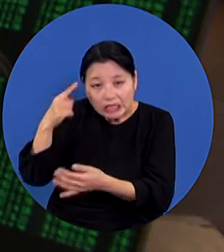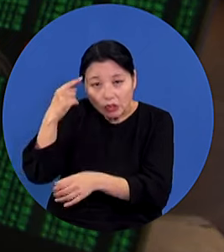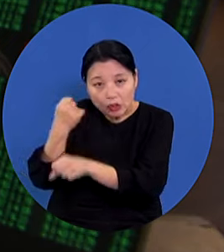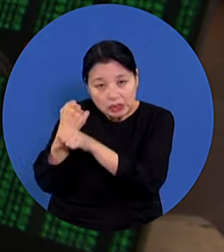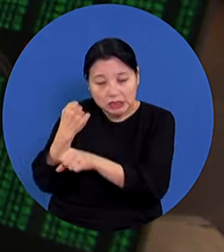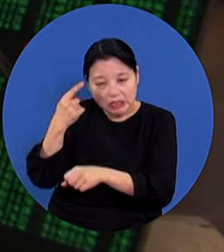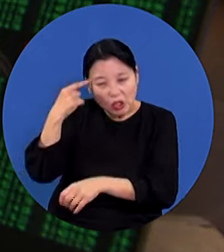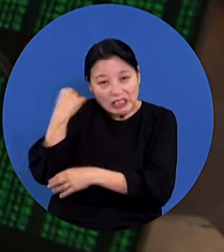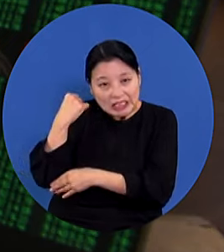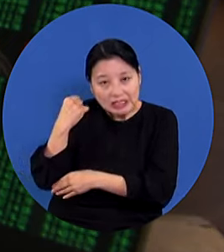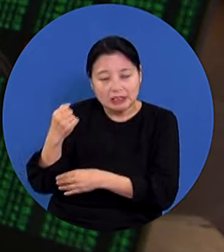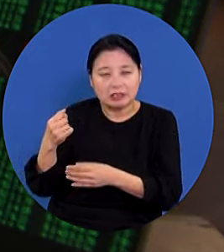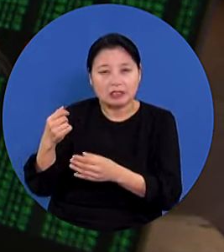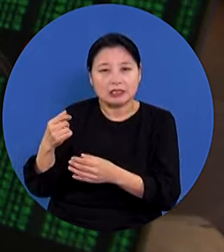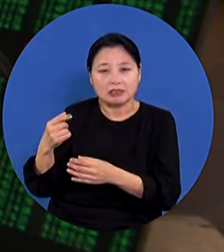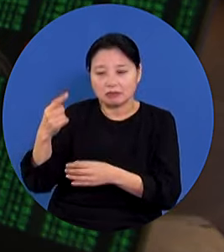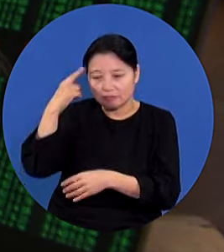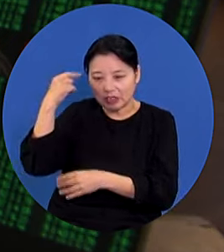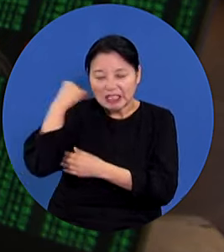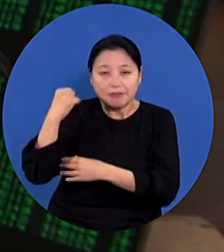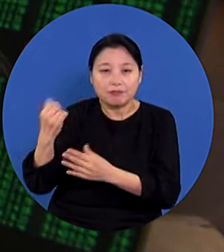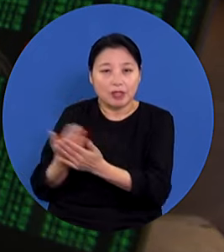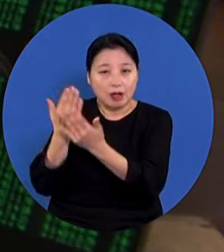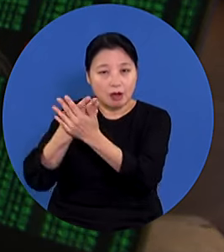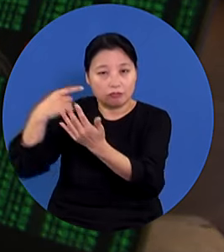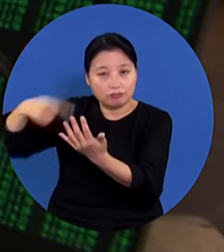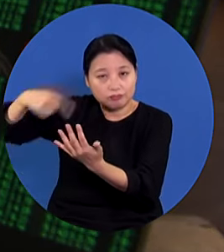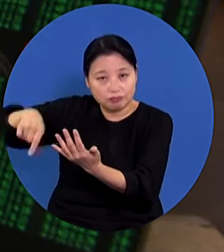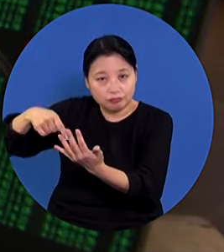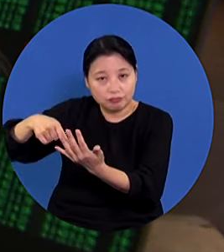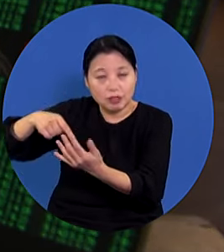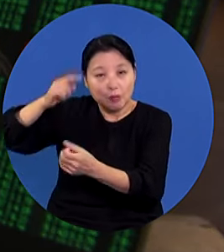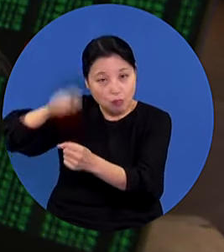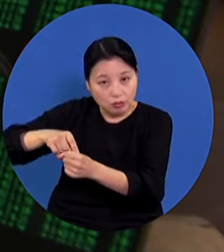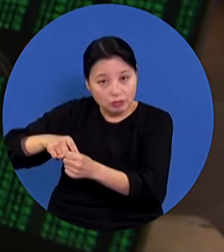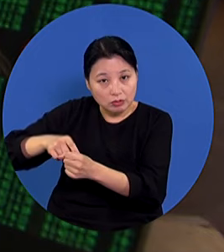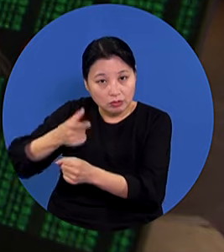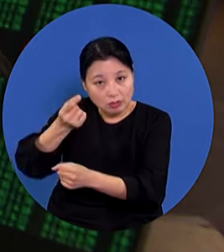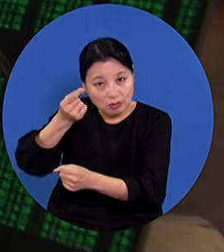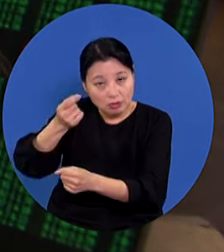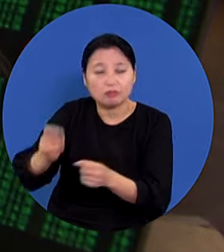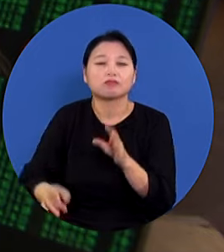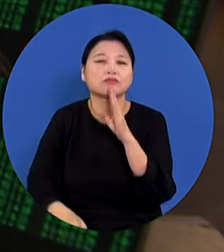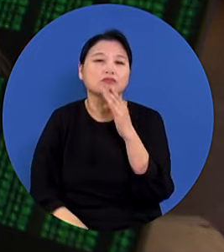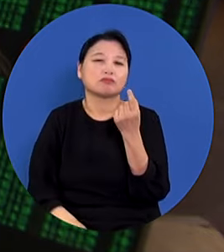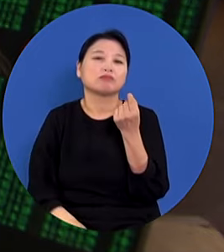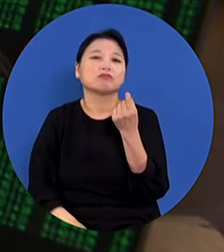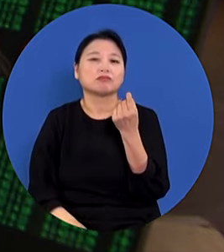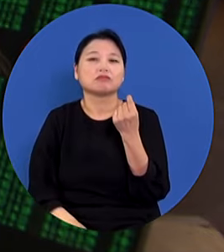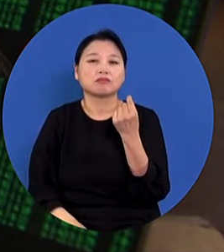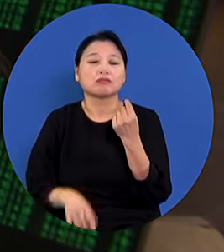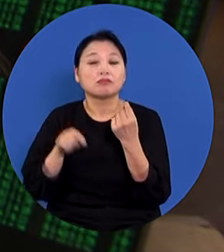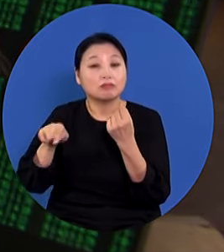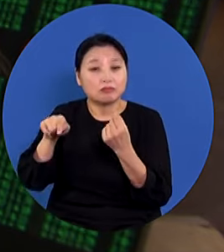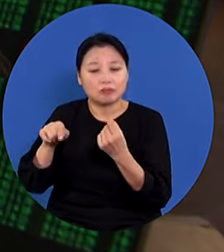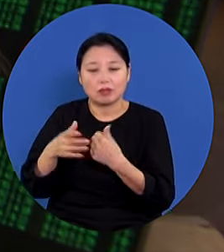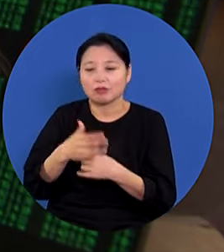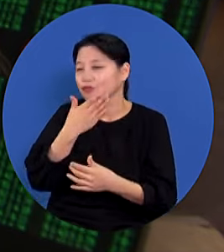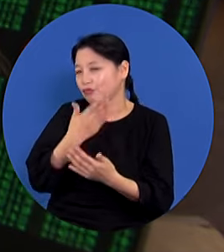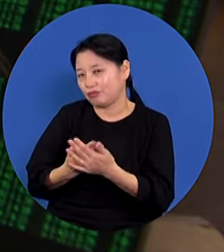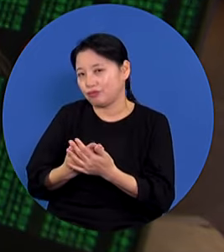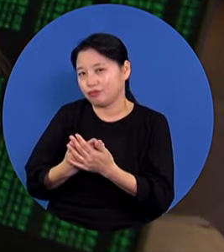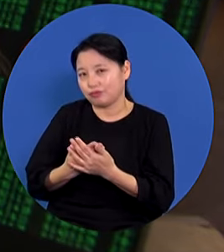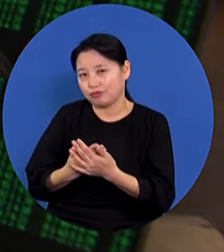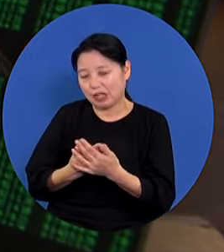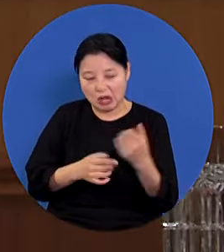역량 강화를 위한 처음 개교할 때부터의 어떤 포석 아니었을까요? 예, 예. 그런 부분 당연히 저는 중요한